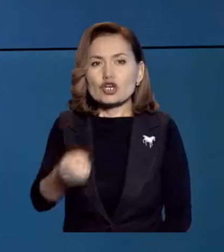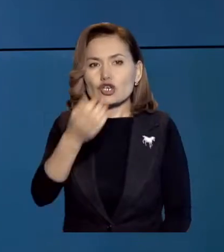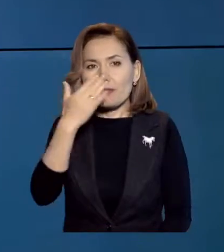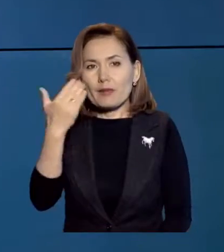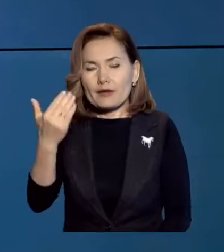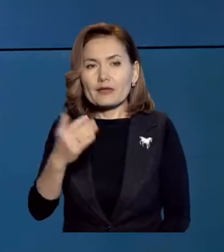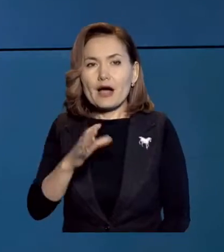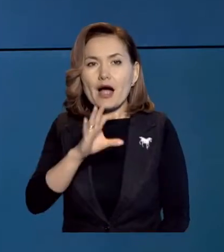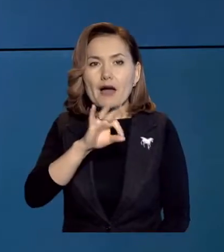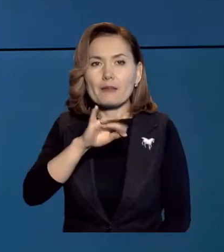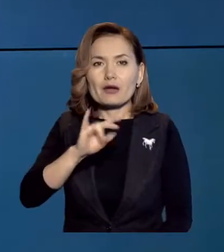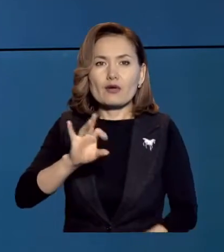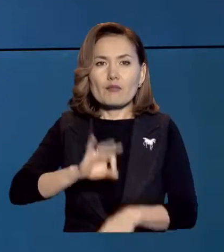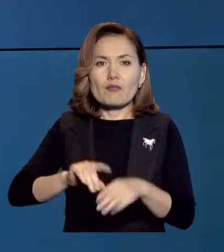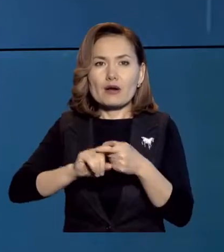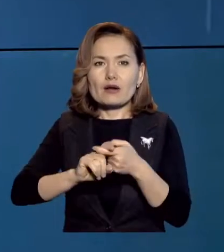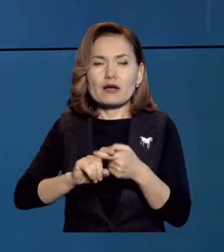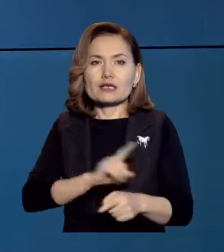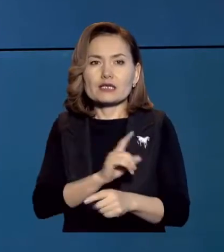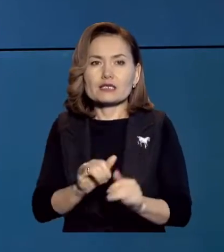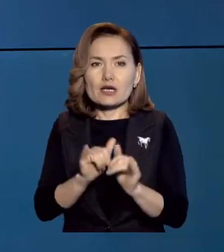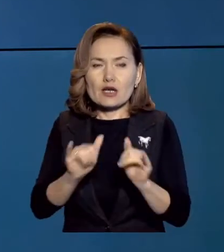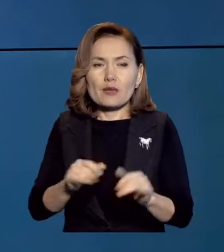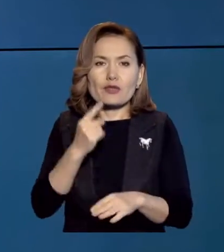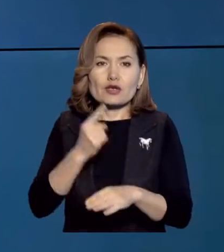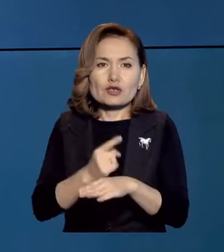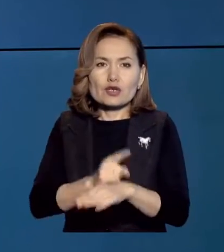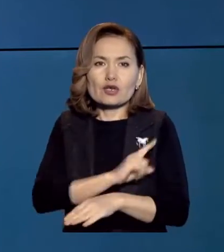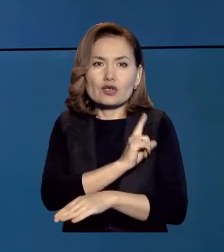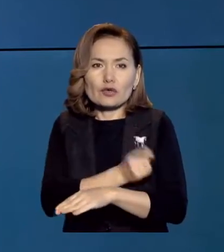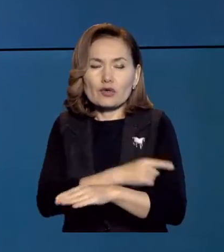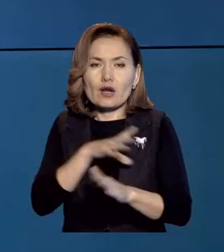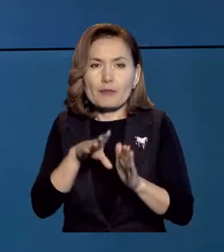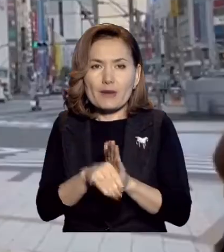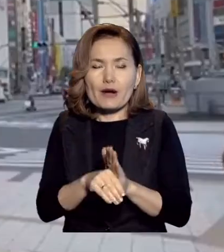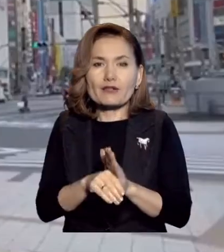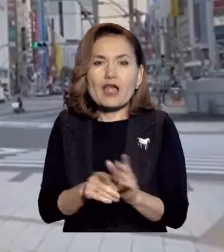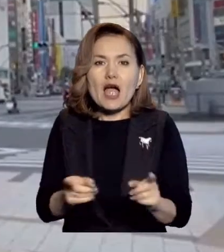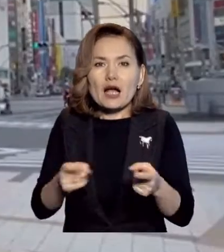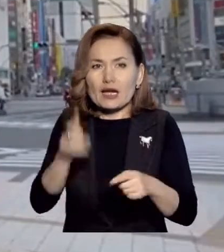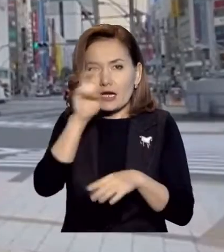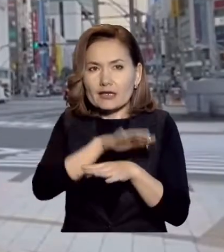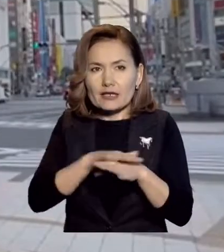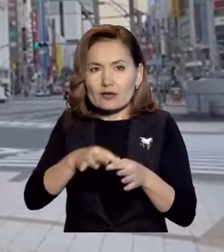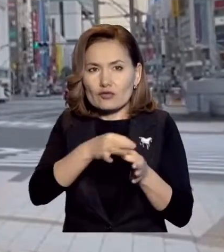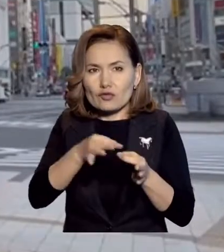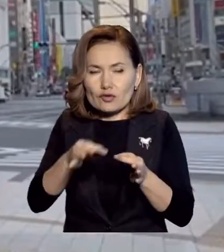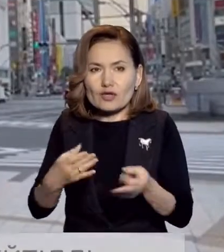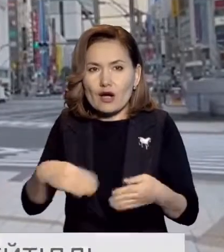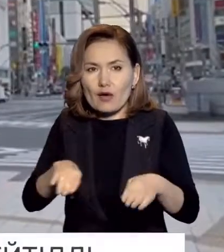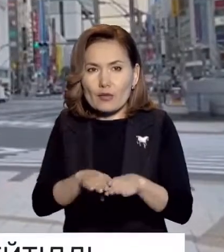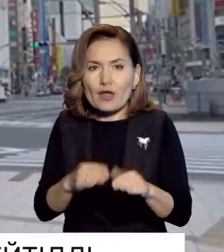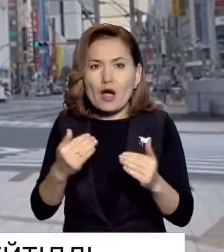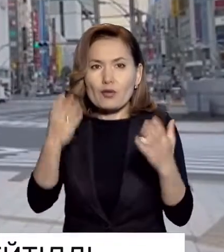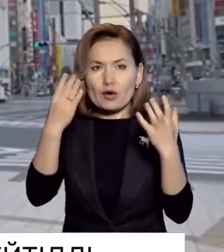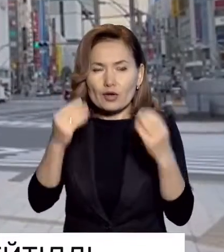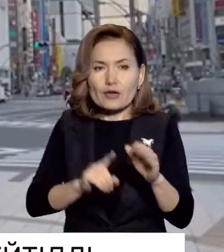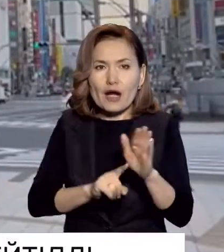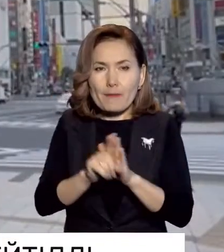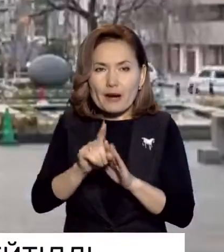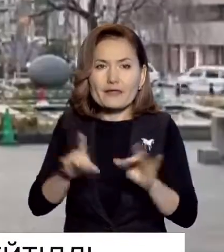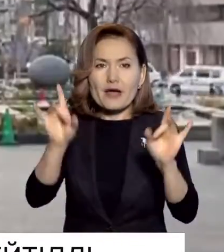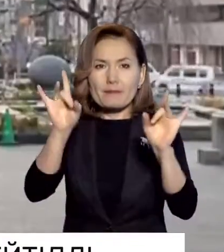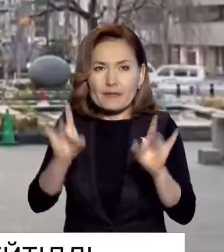Жапонияда да омикрон штаммы өрш парад. Шектеу шаралары күшейтілді. Карантин елдің үштен бір бөлігін қамтып отыр. Бүгіннен баста баймақтарда